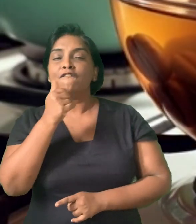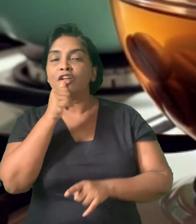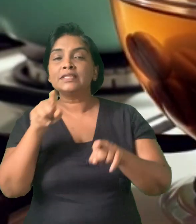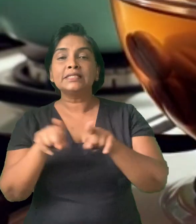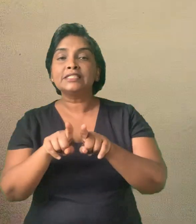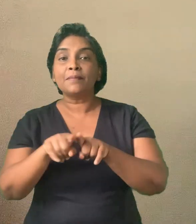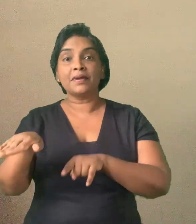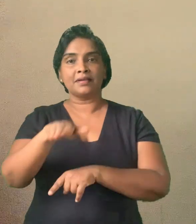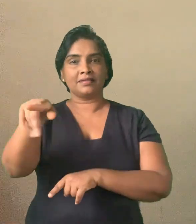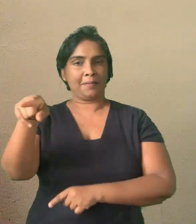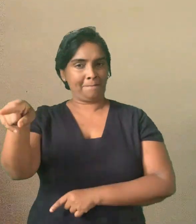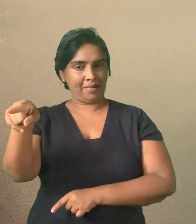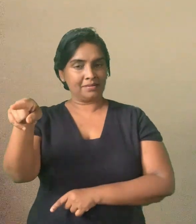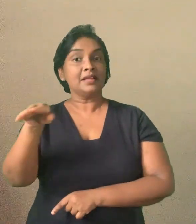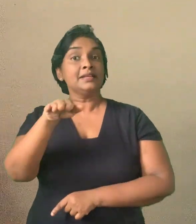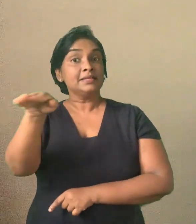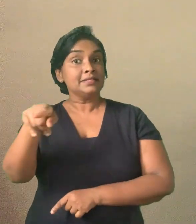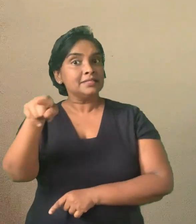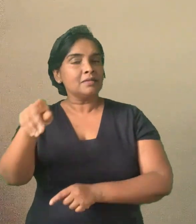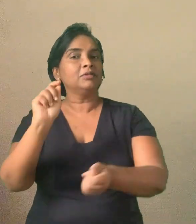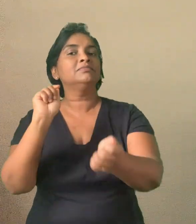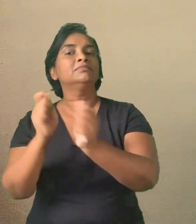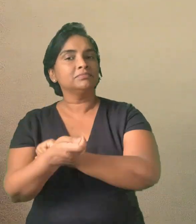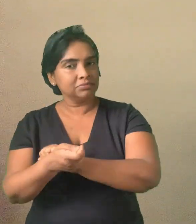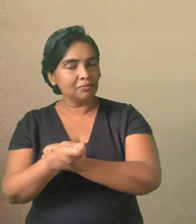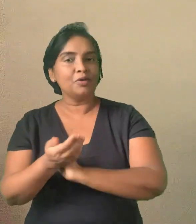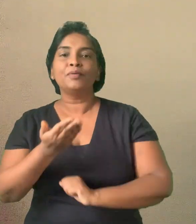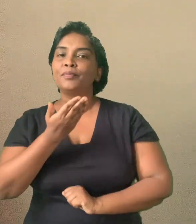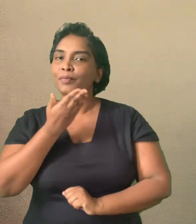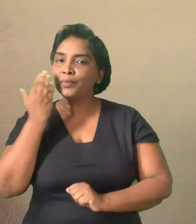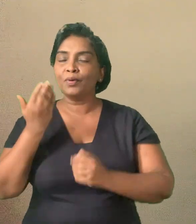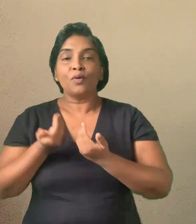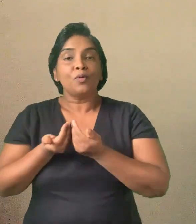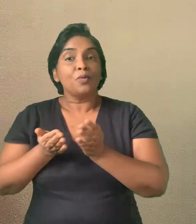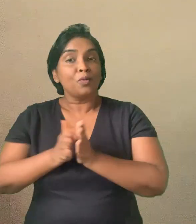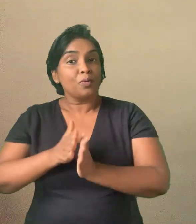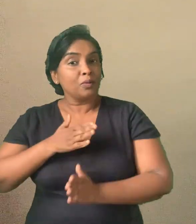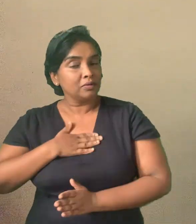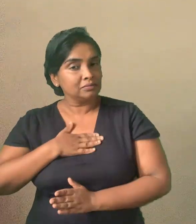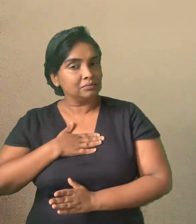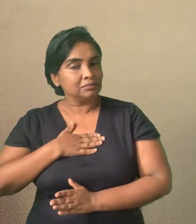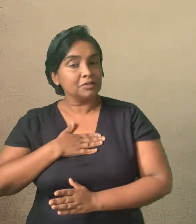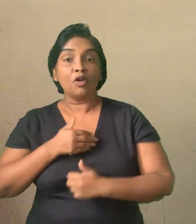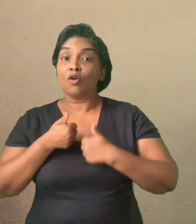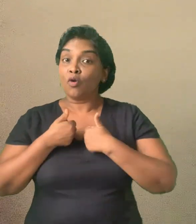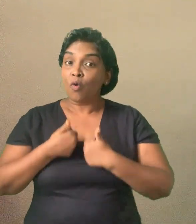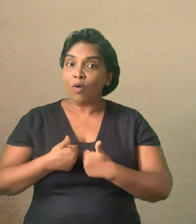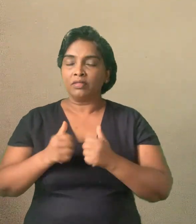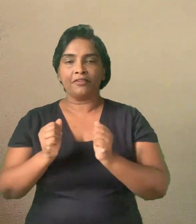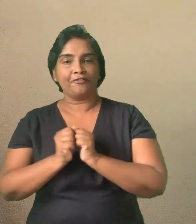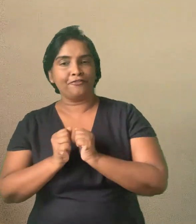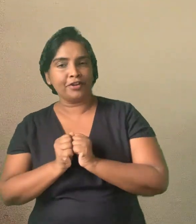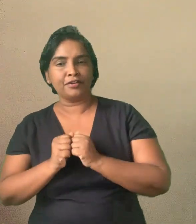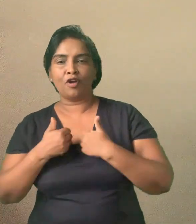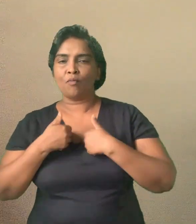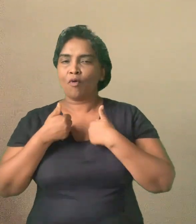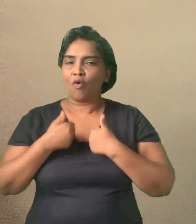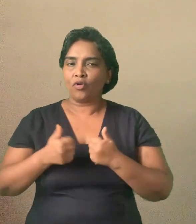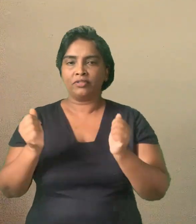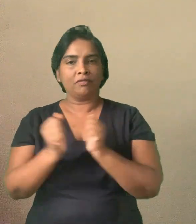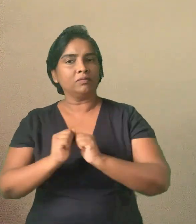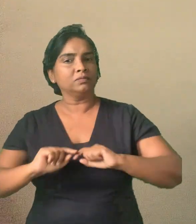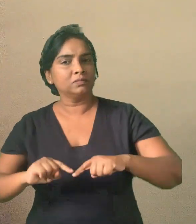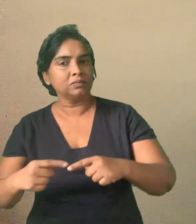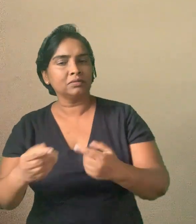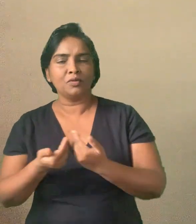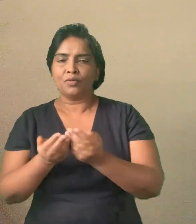මේවා කරේ සමාජයට. ඒතර සමාජය වෙනස් කරගන්න පුළුවන් තමන්ගේ හොඳ ගතිගුණ. තමන් හොඳට වැඩ